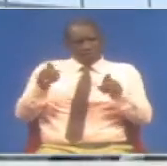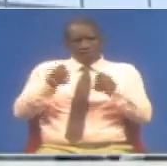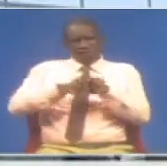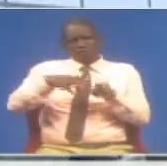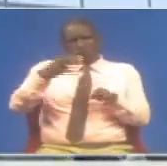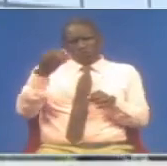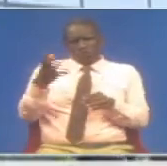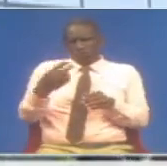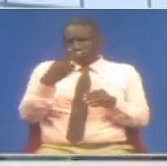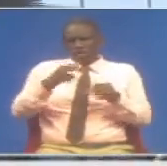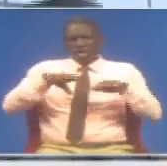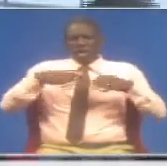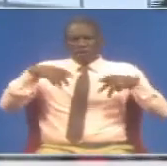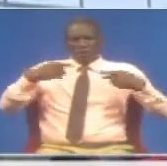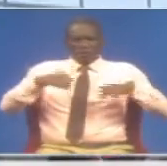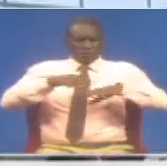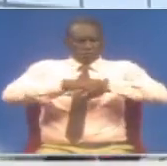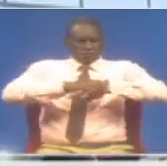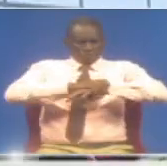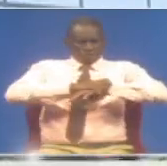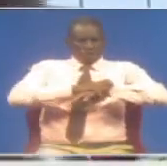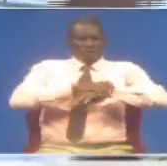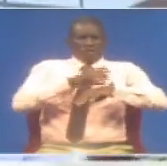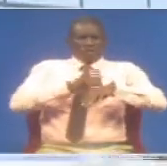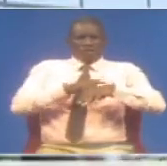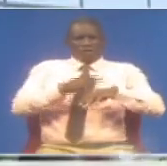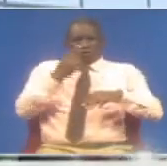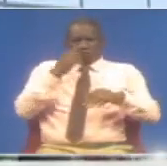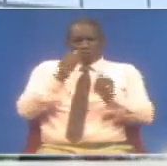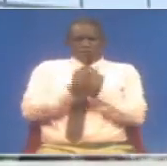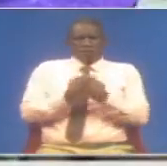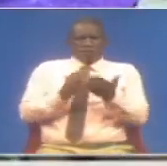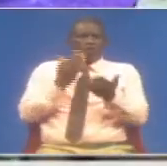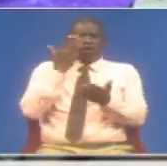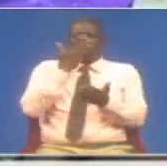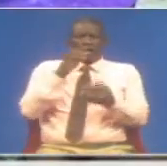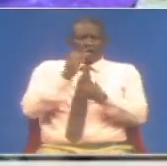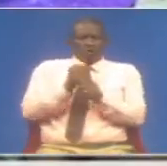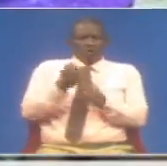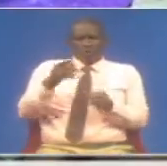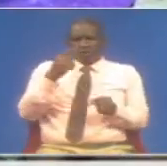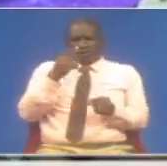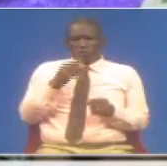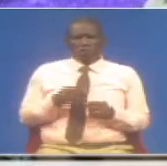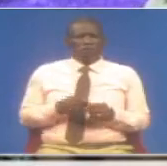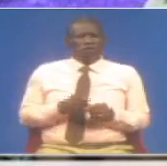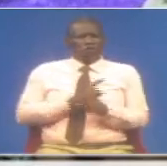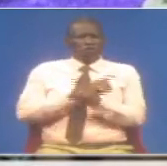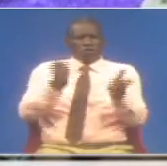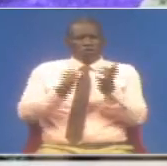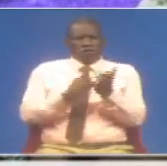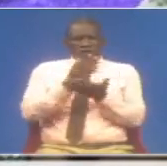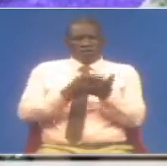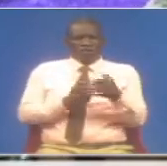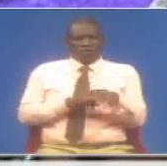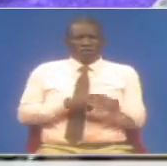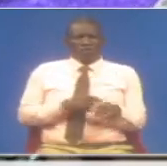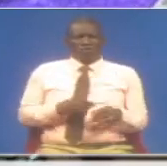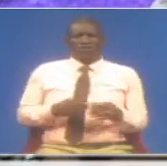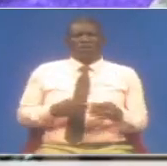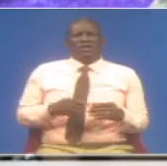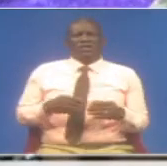akaone vile watu wanafanyiwa, pia naye tu akiwa nyumbani tukiwa na ile mafuta pia aweza kutumefanyia kule. Sioni kama kuna shida. Sometimes wenyewe majumbani